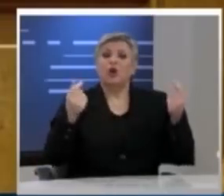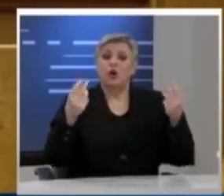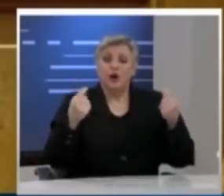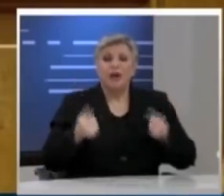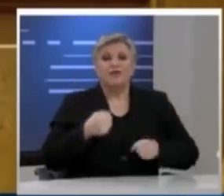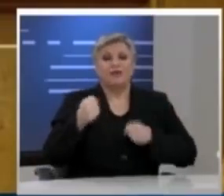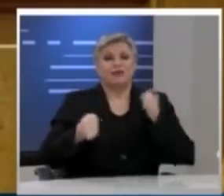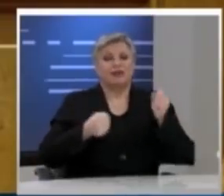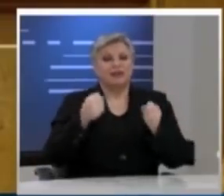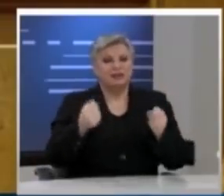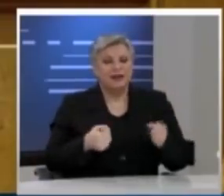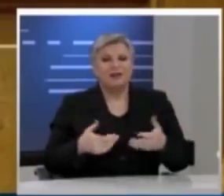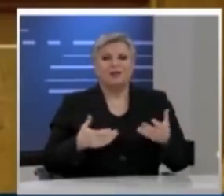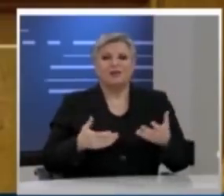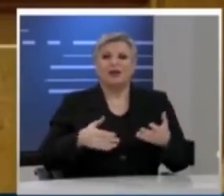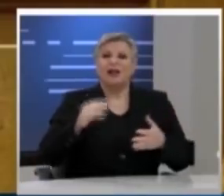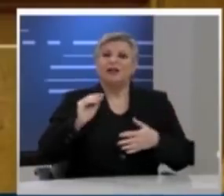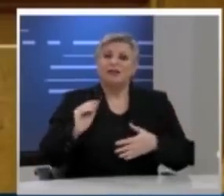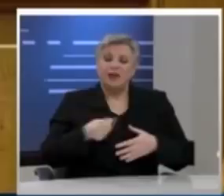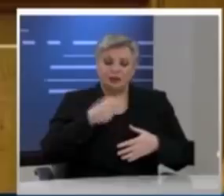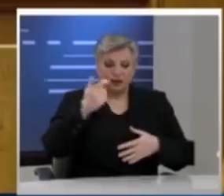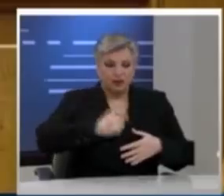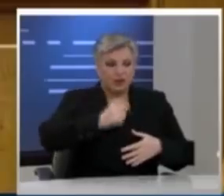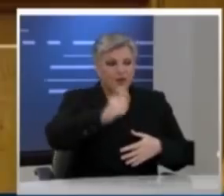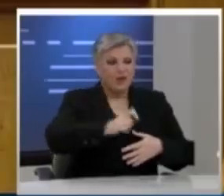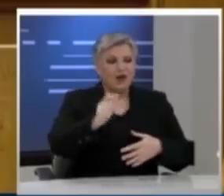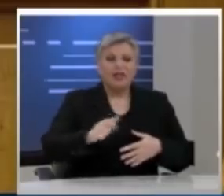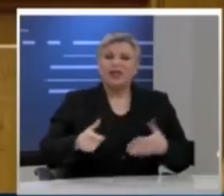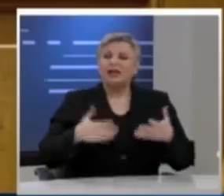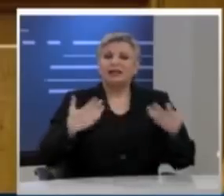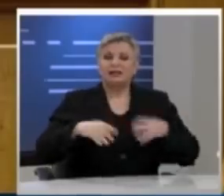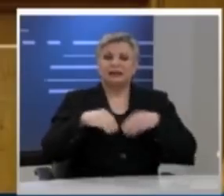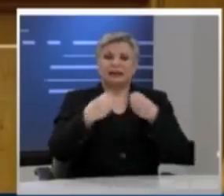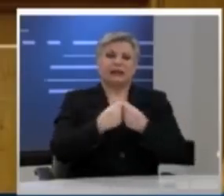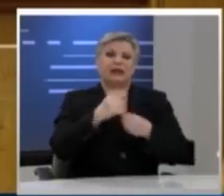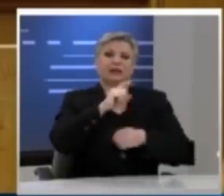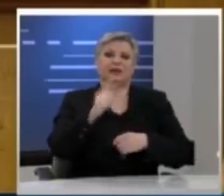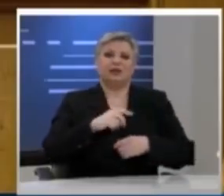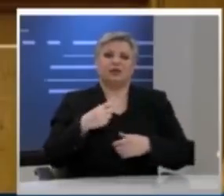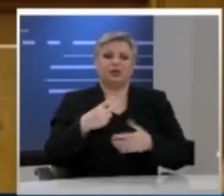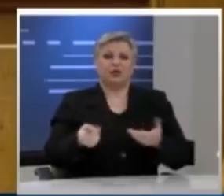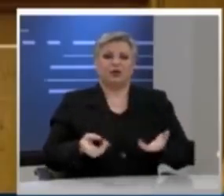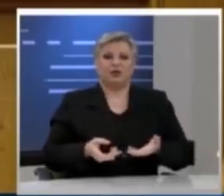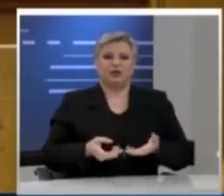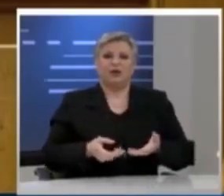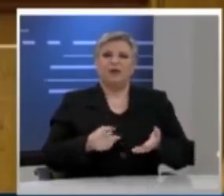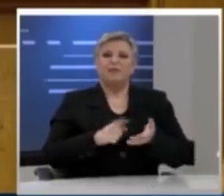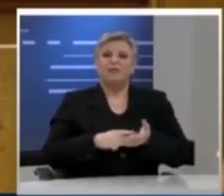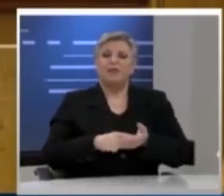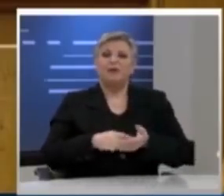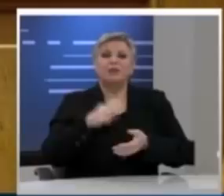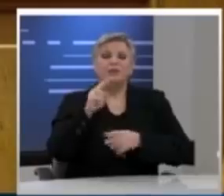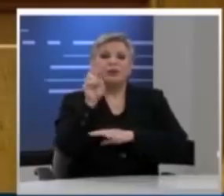στέκονται σε αυτά και να βρίσκουν το δικό τους σταθερό βήμα στη ζωή έχουν μάτια για να βλέπουν